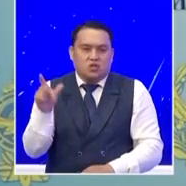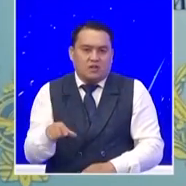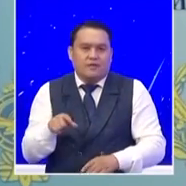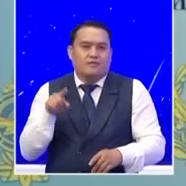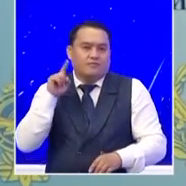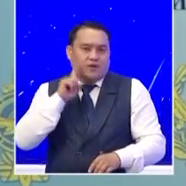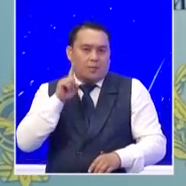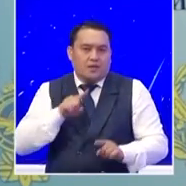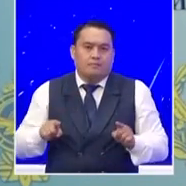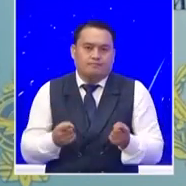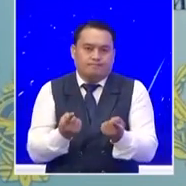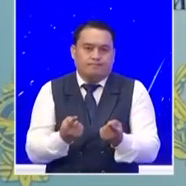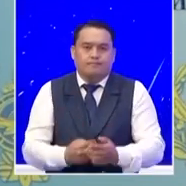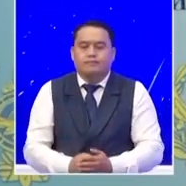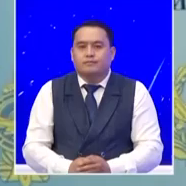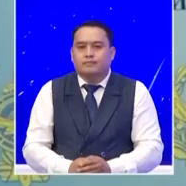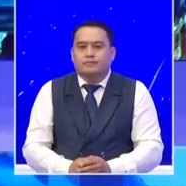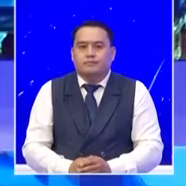водворен в изолятор временного содержания.